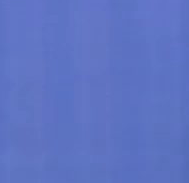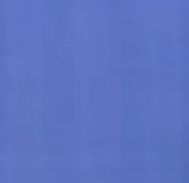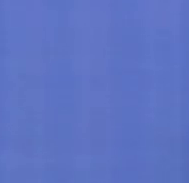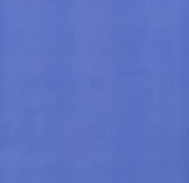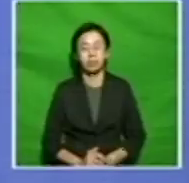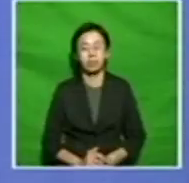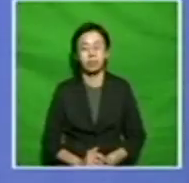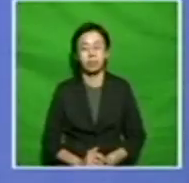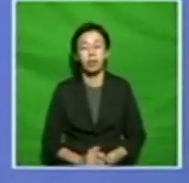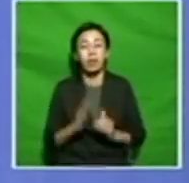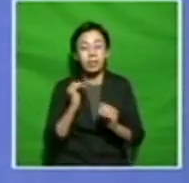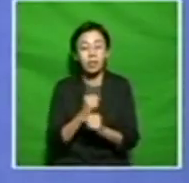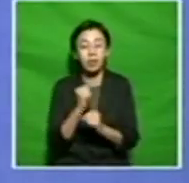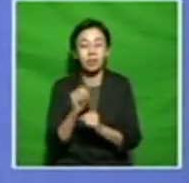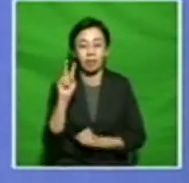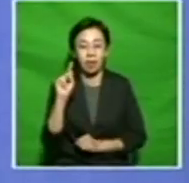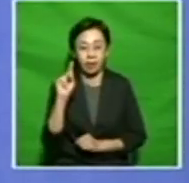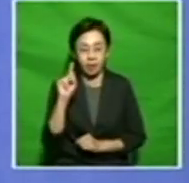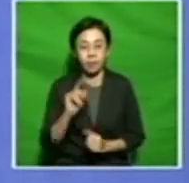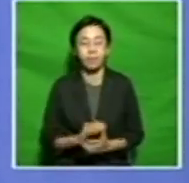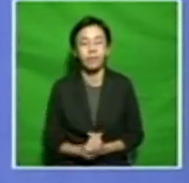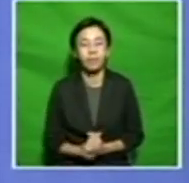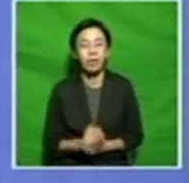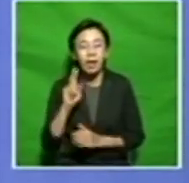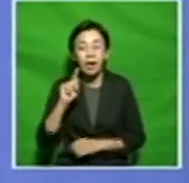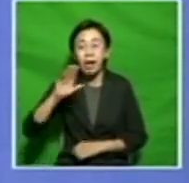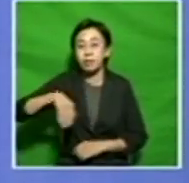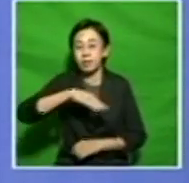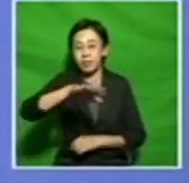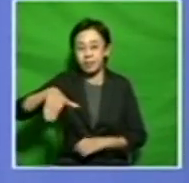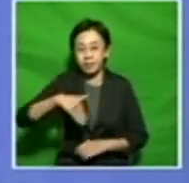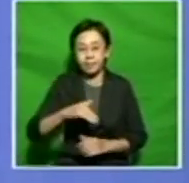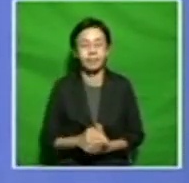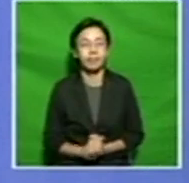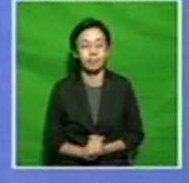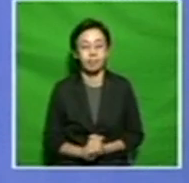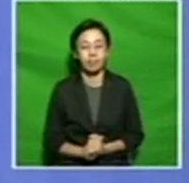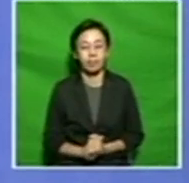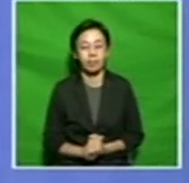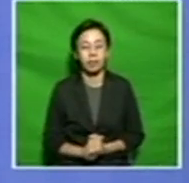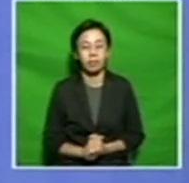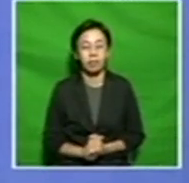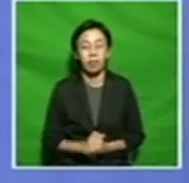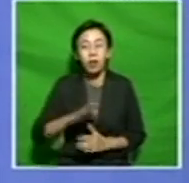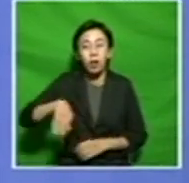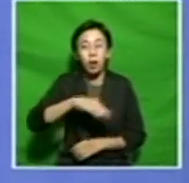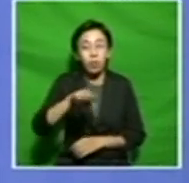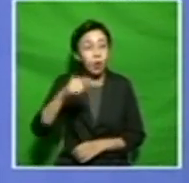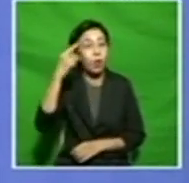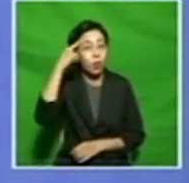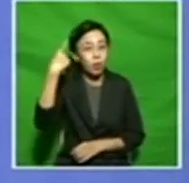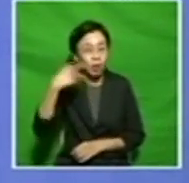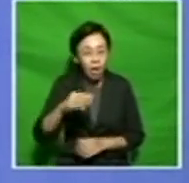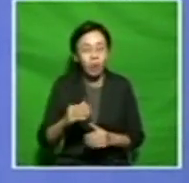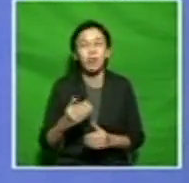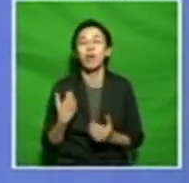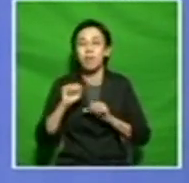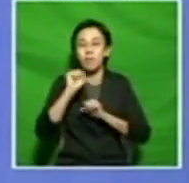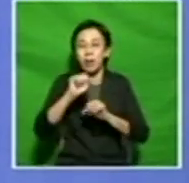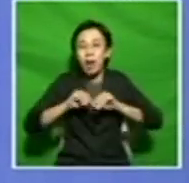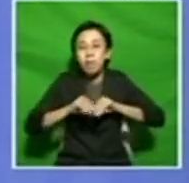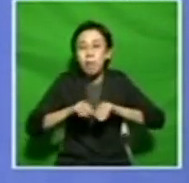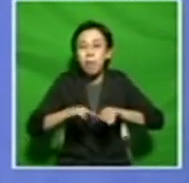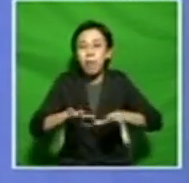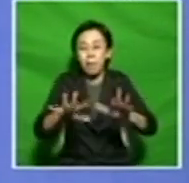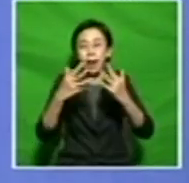ท่านสื่อมวลชนทุกท่านครับดังที่ได้ทราบนะครับแล้วก็ได้มีการเผยแพร่